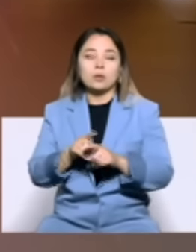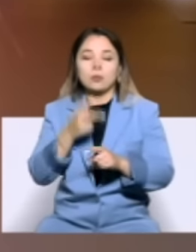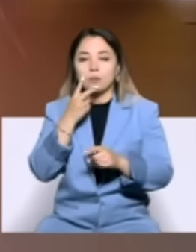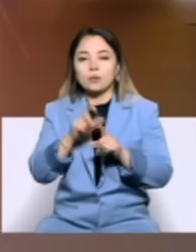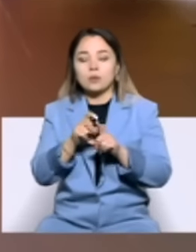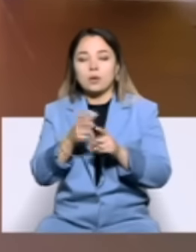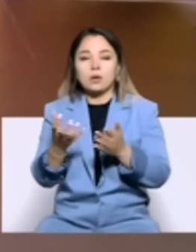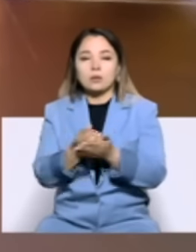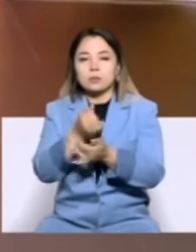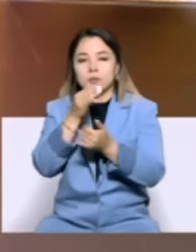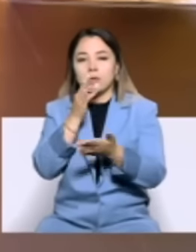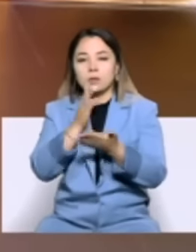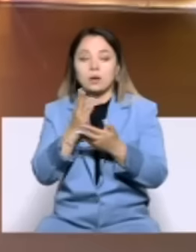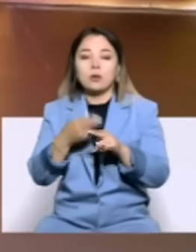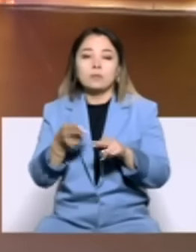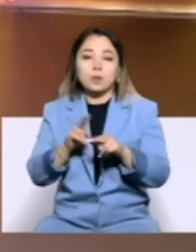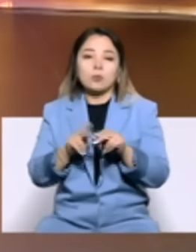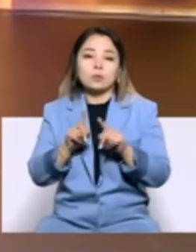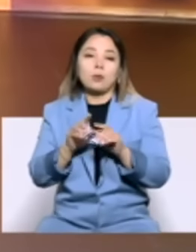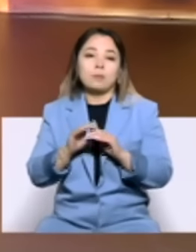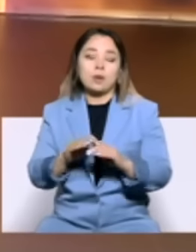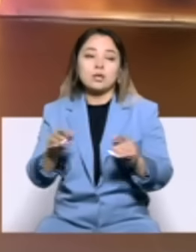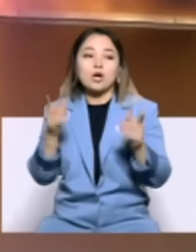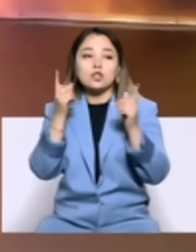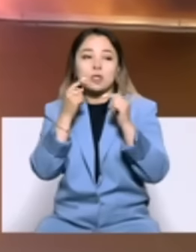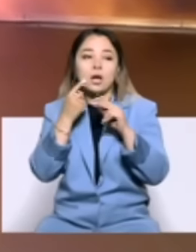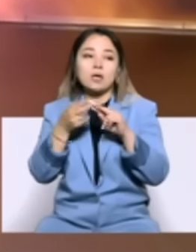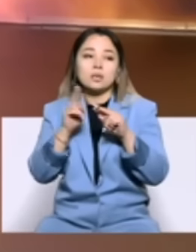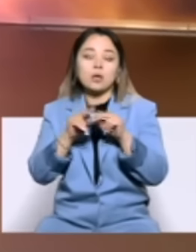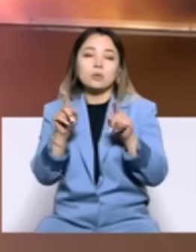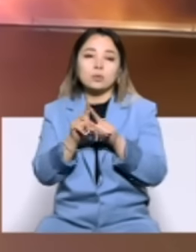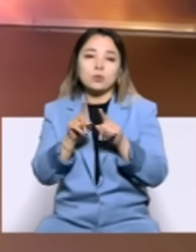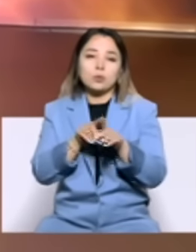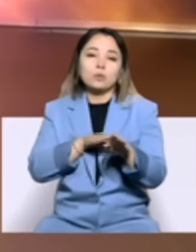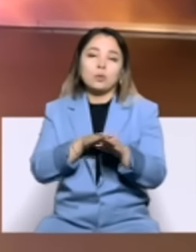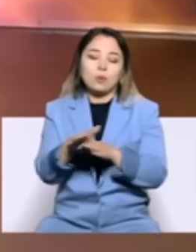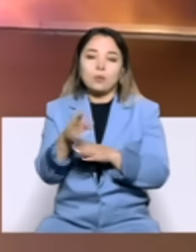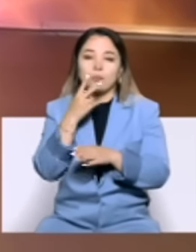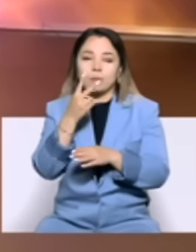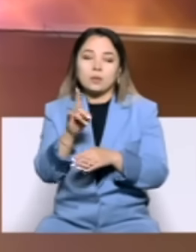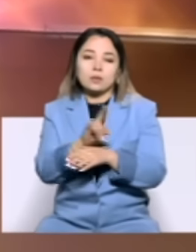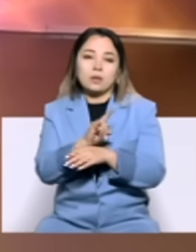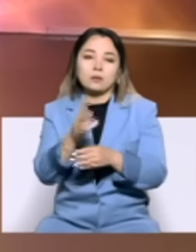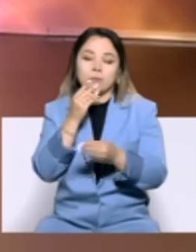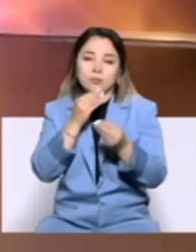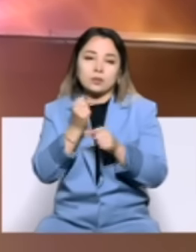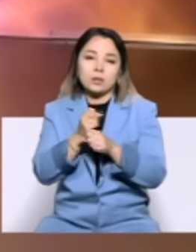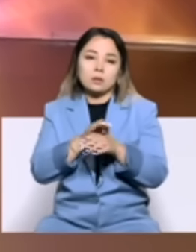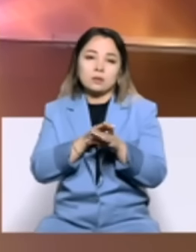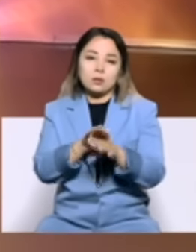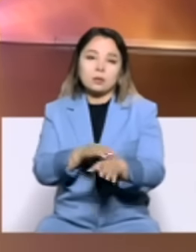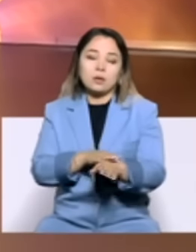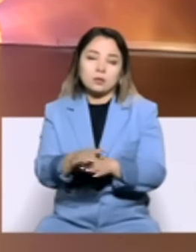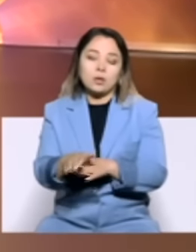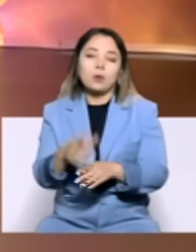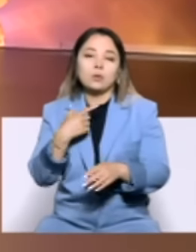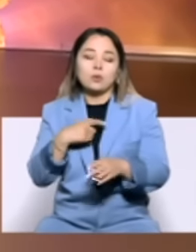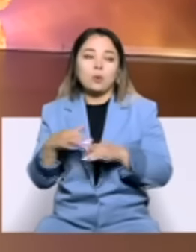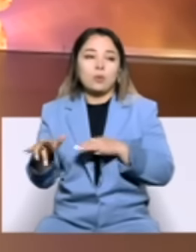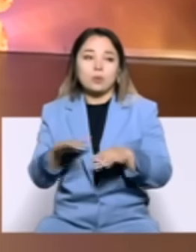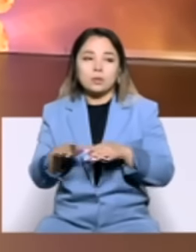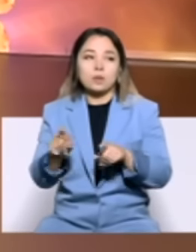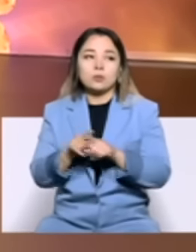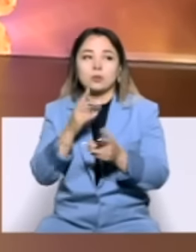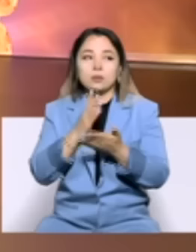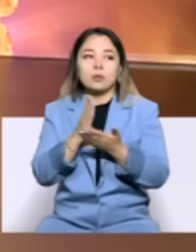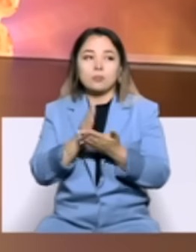таба алмай отыр еді. Енді мына баланың жылағаны өзінше толық сілтау. Жұмысын тоқтатып, орнынан қозғалып-қозғалып